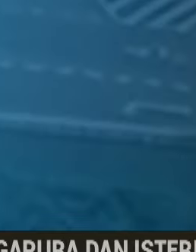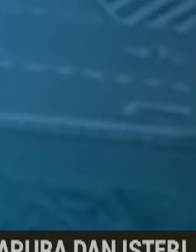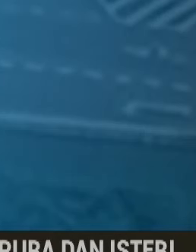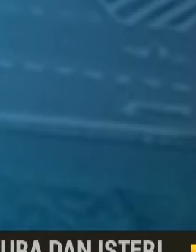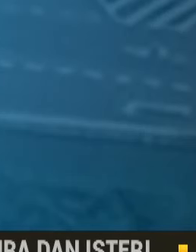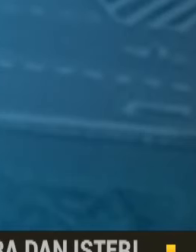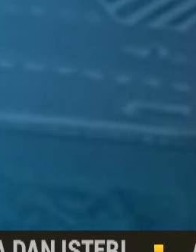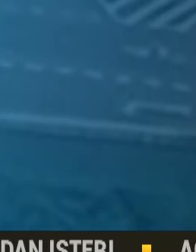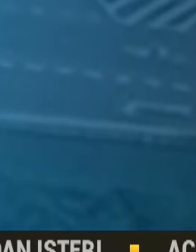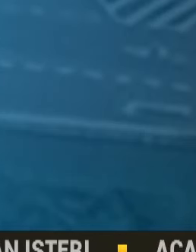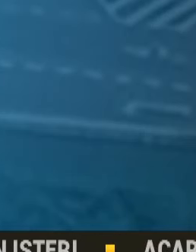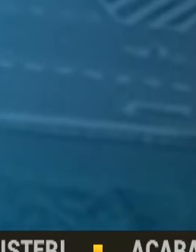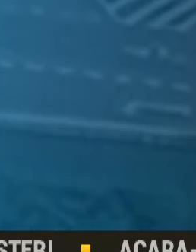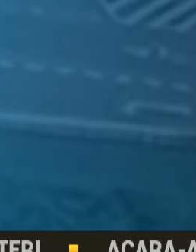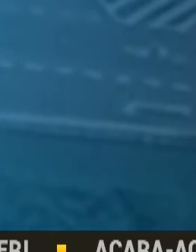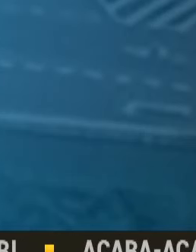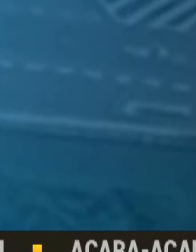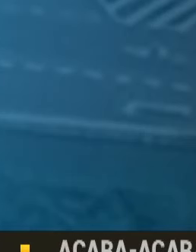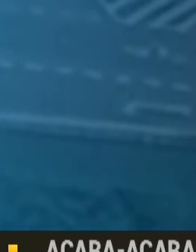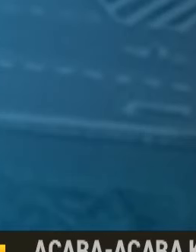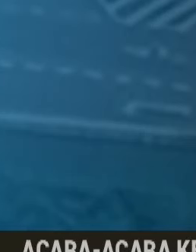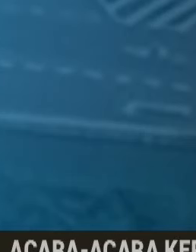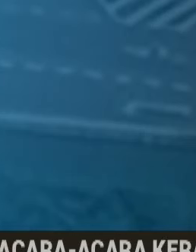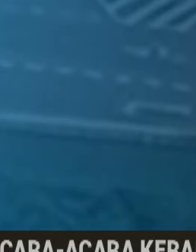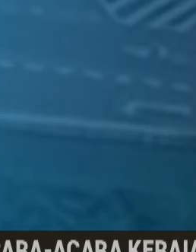Penutupan adalah bagi membolehkan kerja-kerja pemasangan loop